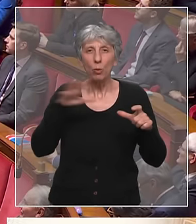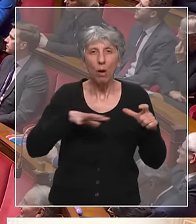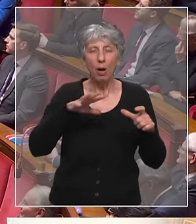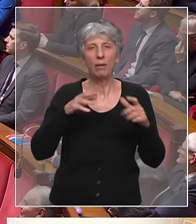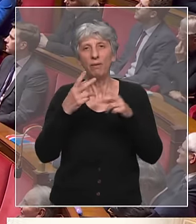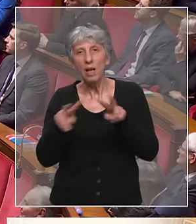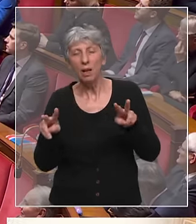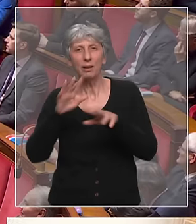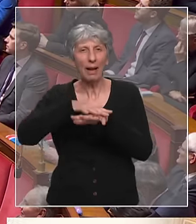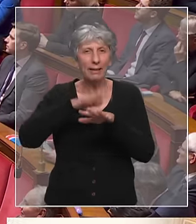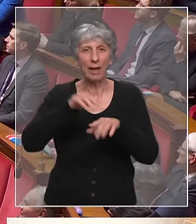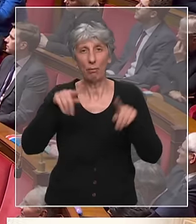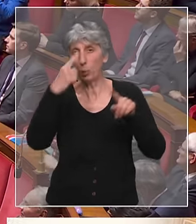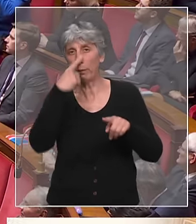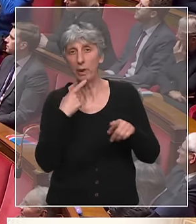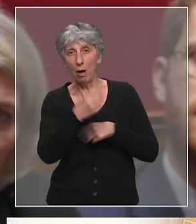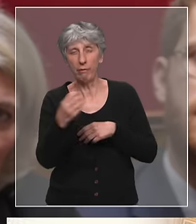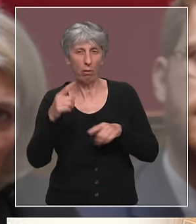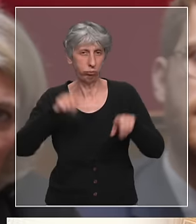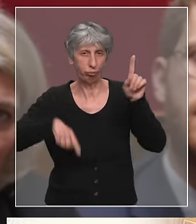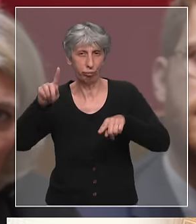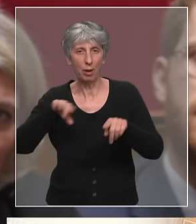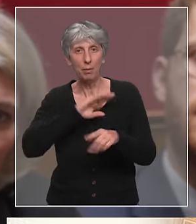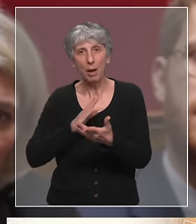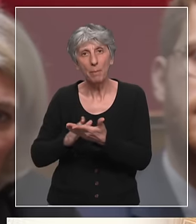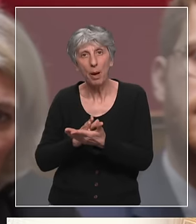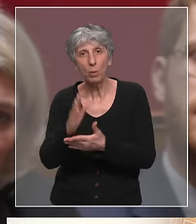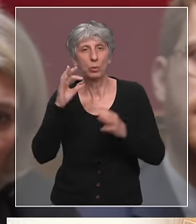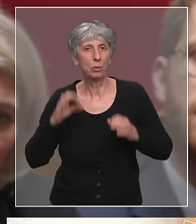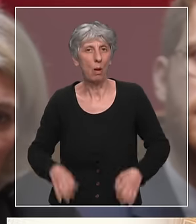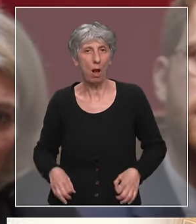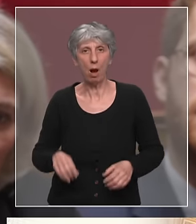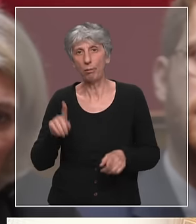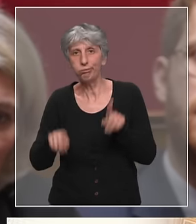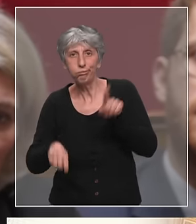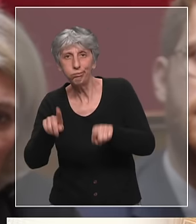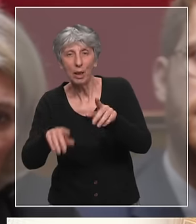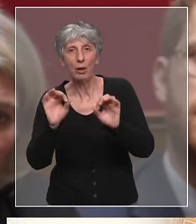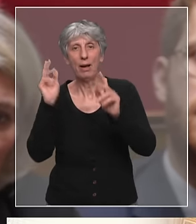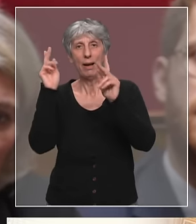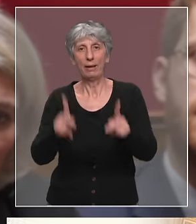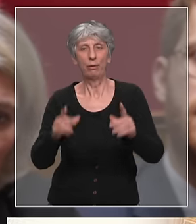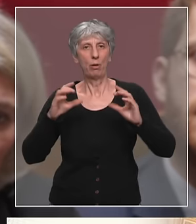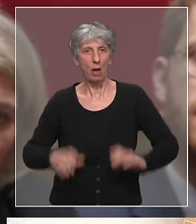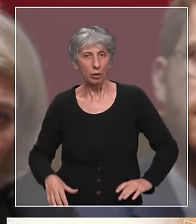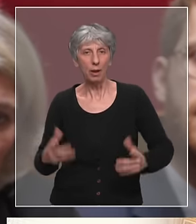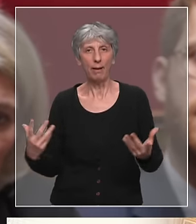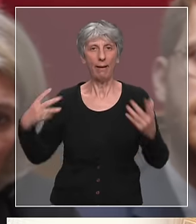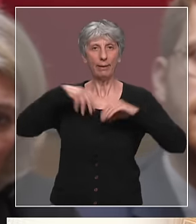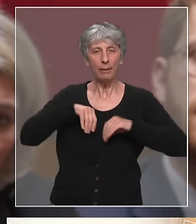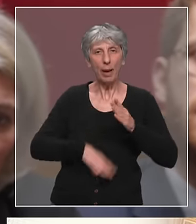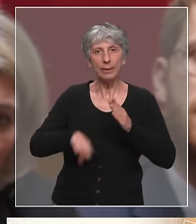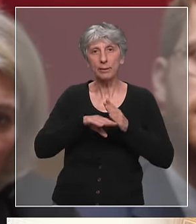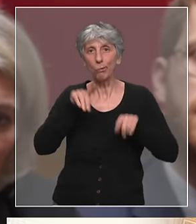quartier à l'autre, le profil des enfants peut varier du fait d'un parcours scolaire plus ou moins chaotique, arrivant ainsi au collège avec plus ou moins d'acquis des